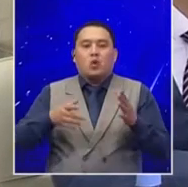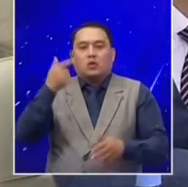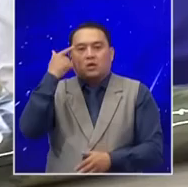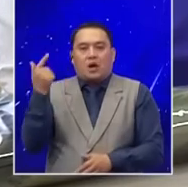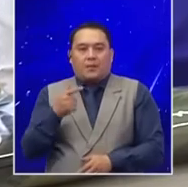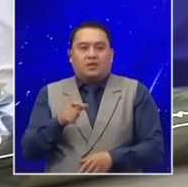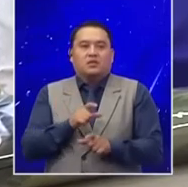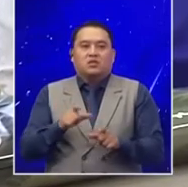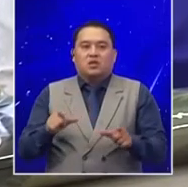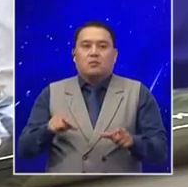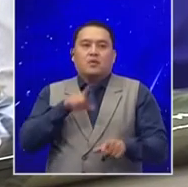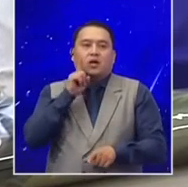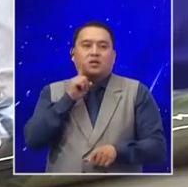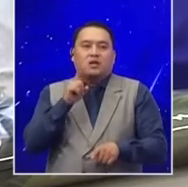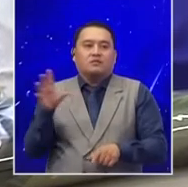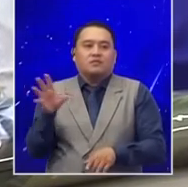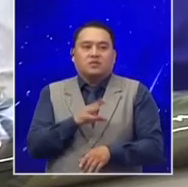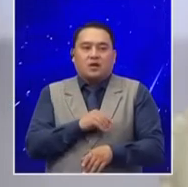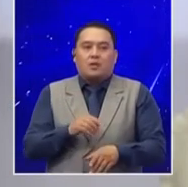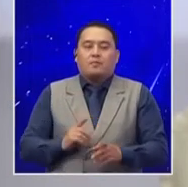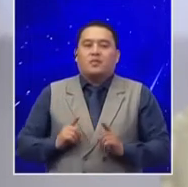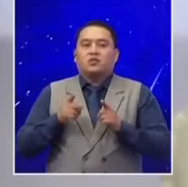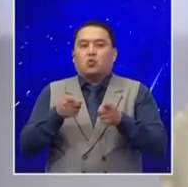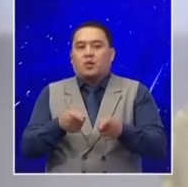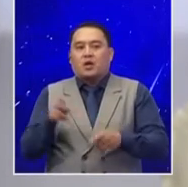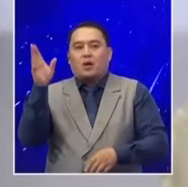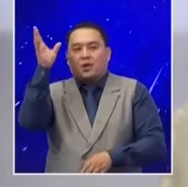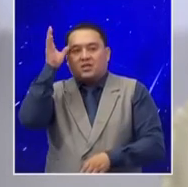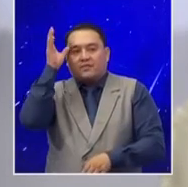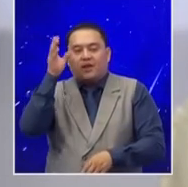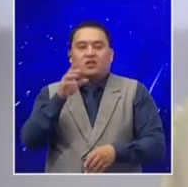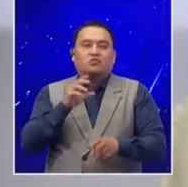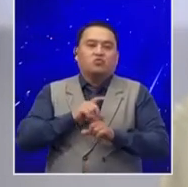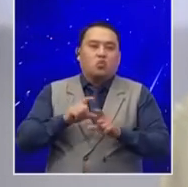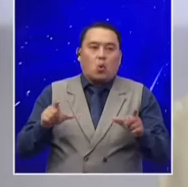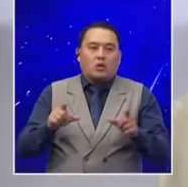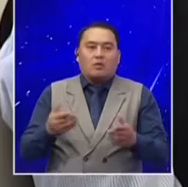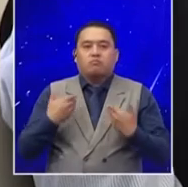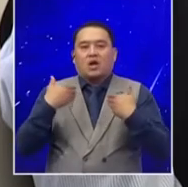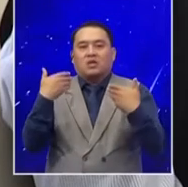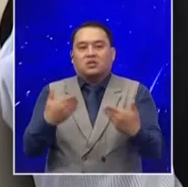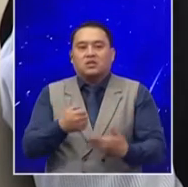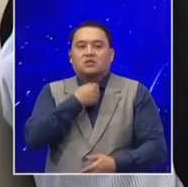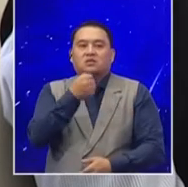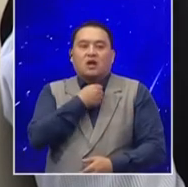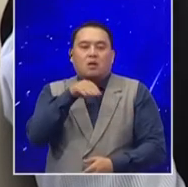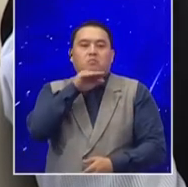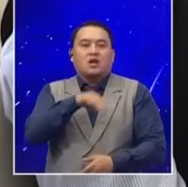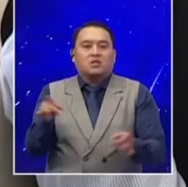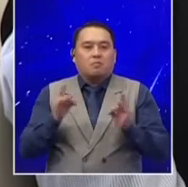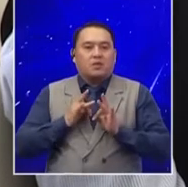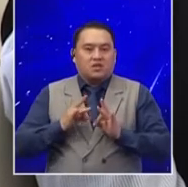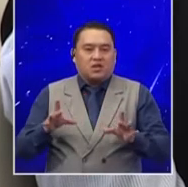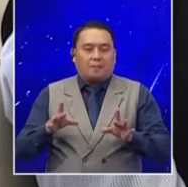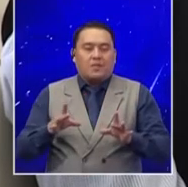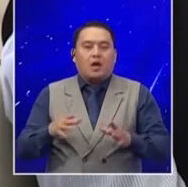коллег. Так, молодые специалисты, совсем недавно переступившие порог образовательных учреждений, поздравили старших коллег с профессиональным